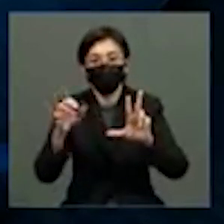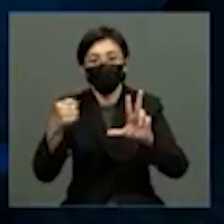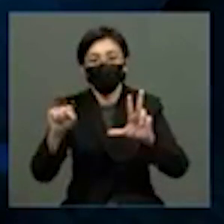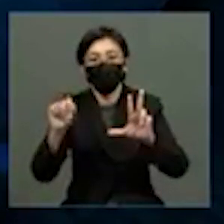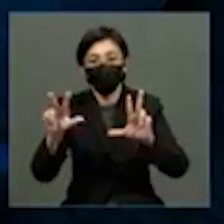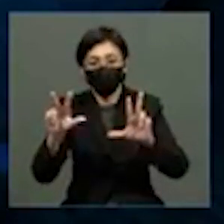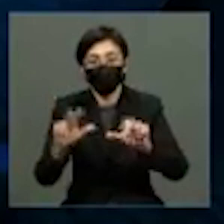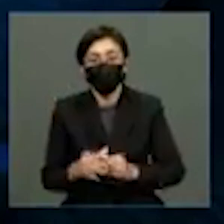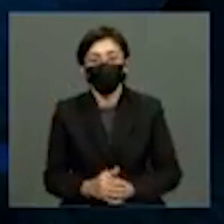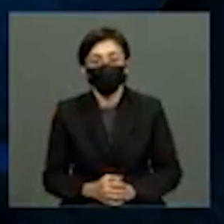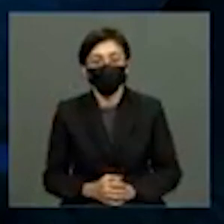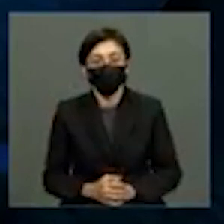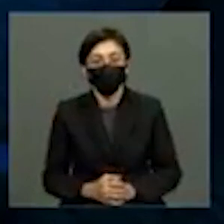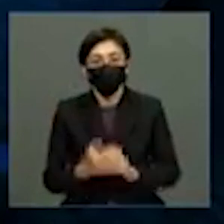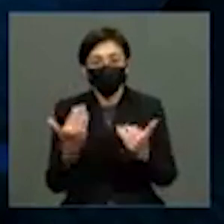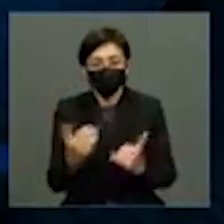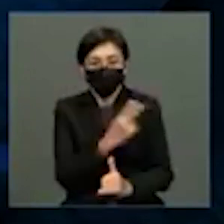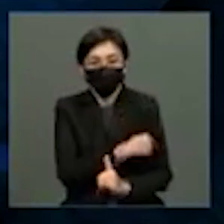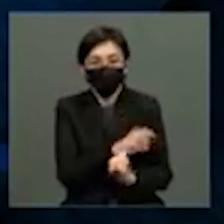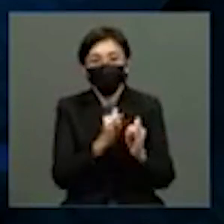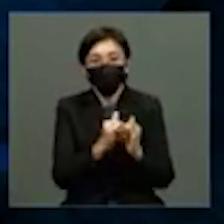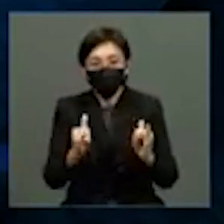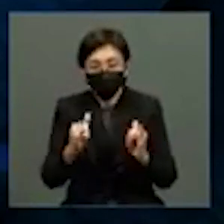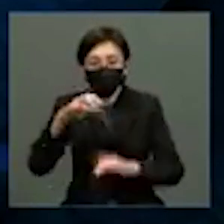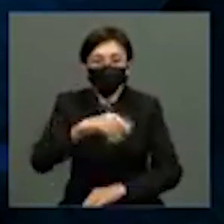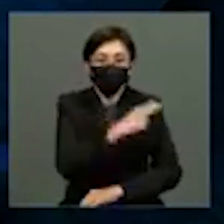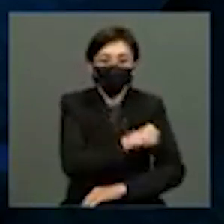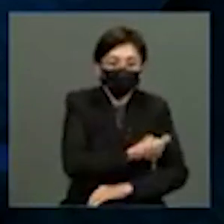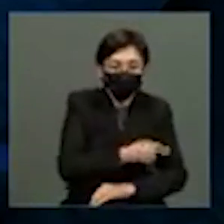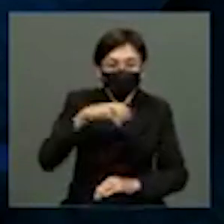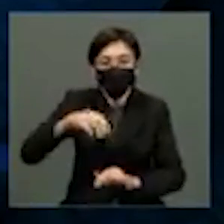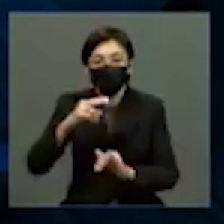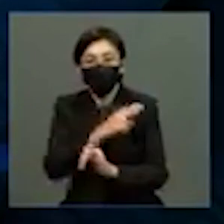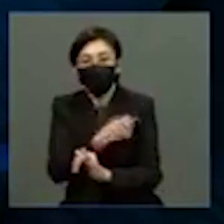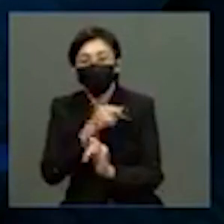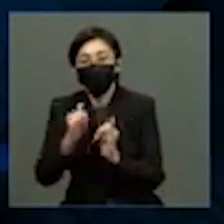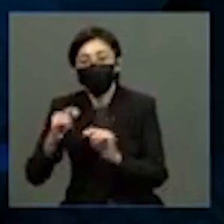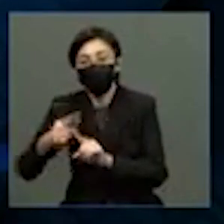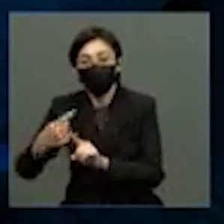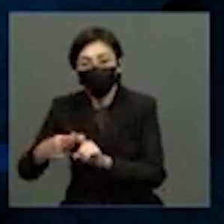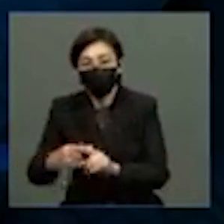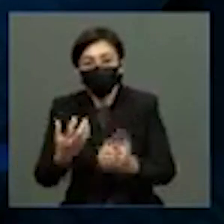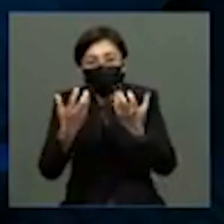34,913 รายนะครับที่รักษาตัวอยู่อาการหนักอยู่ที่